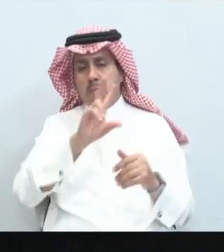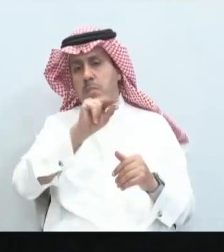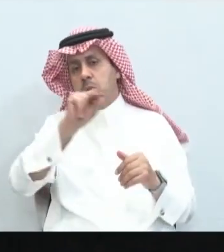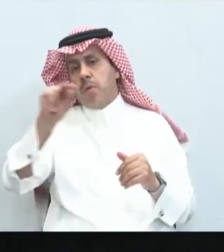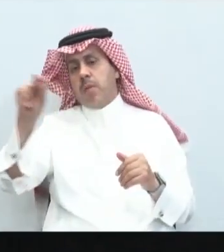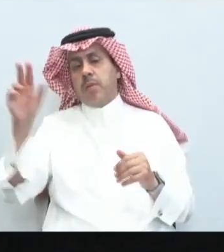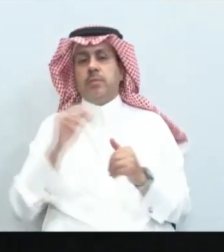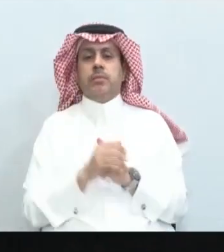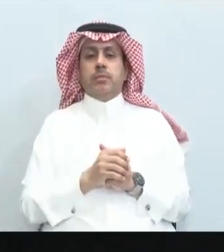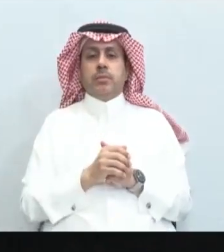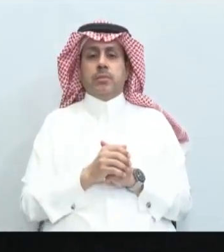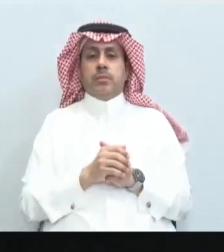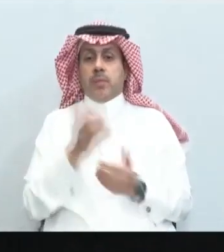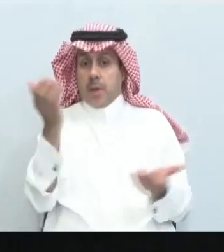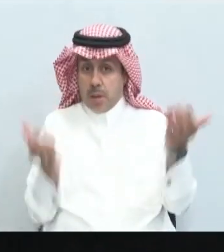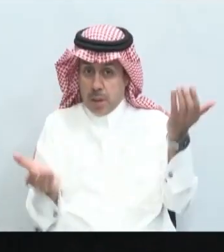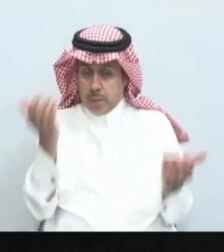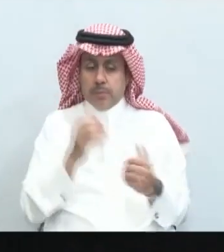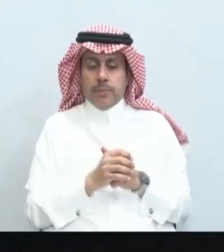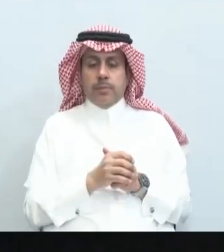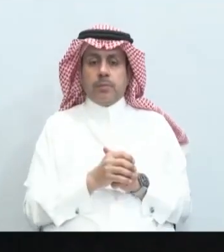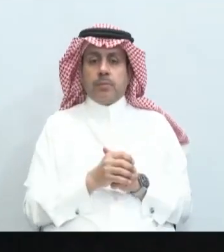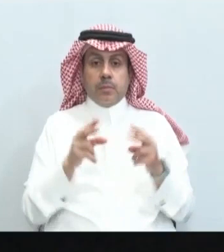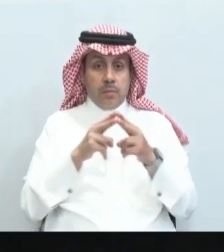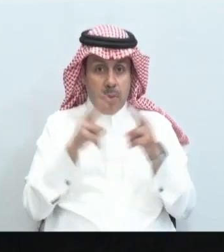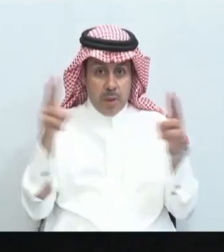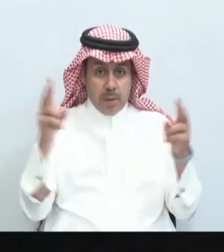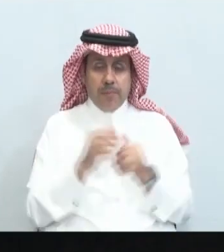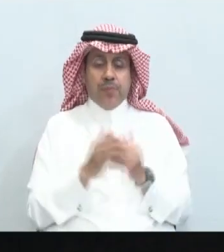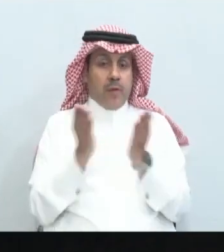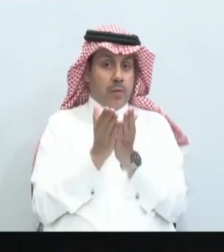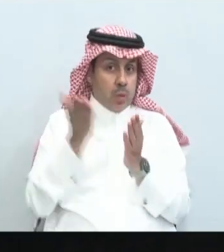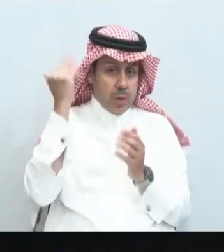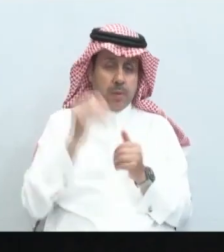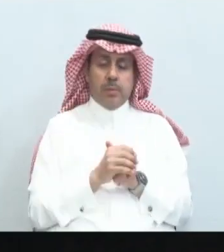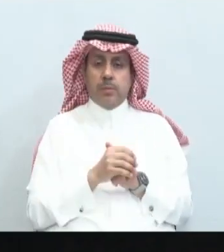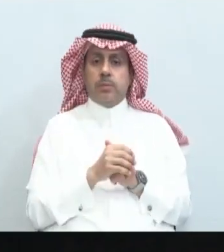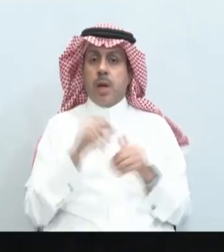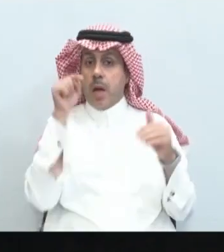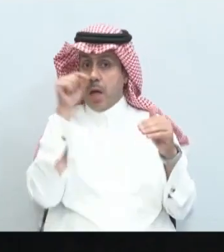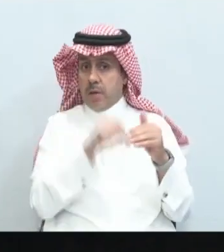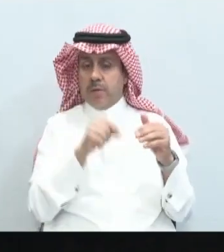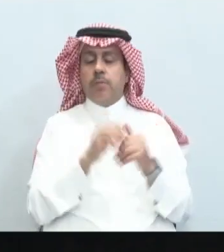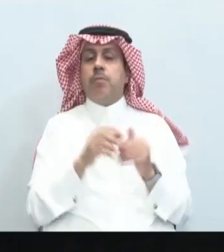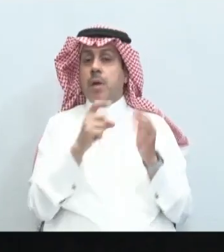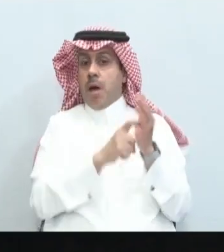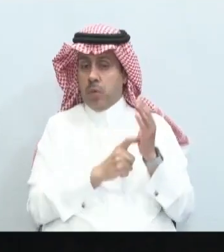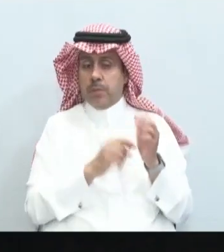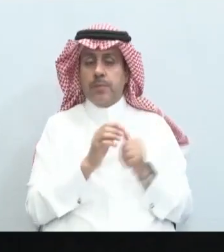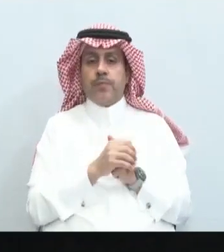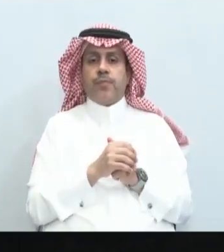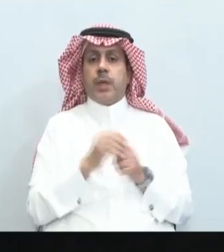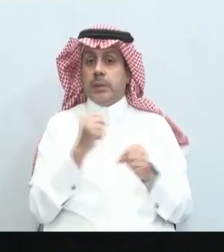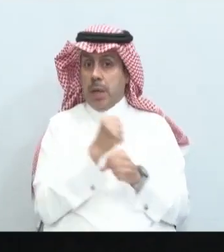مبدا المساواه والعدل اذ اننا بينا في الدروس السابقه ان الهدف من القانون هو